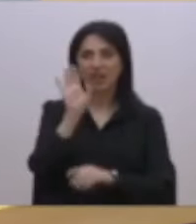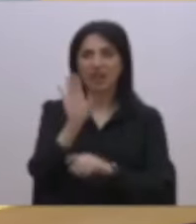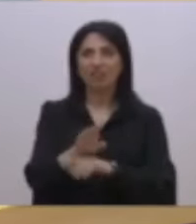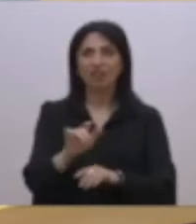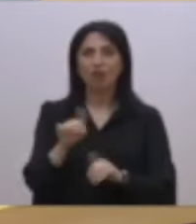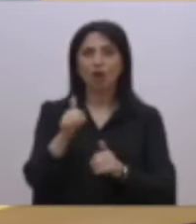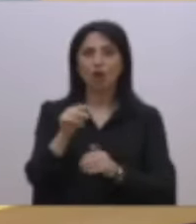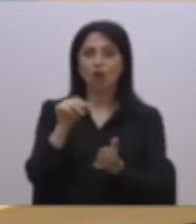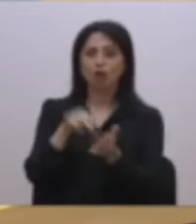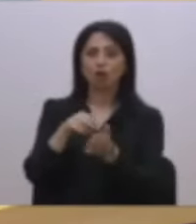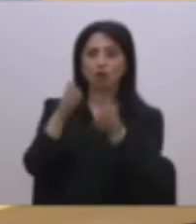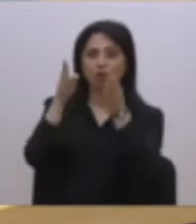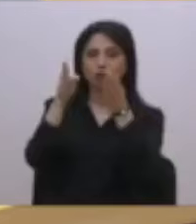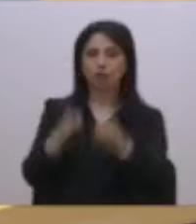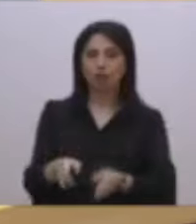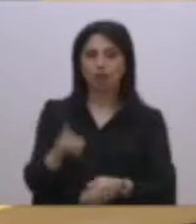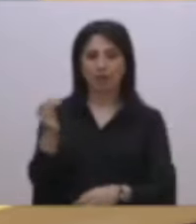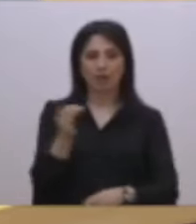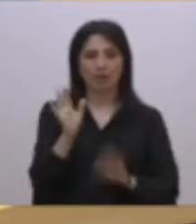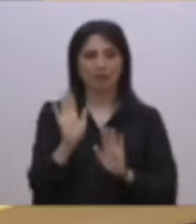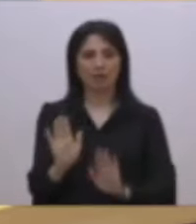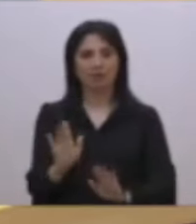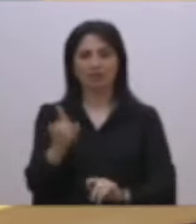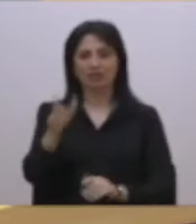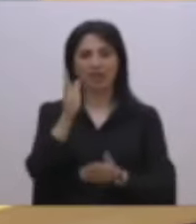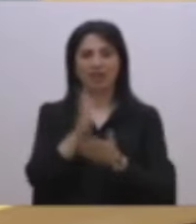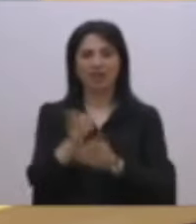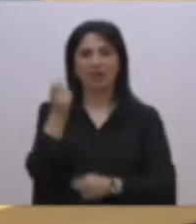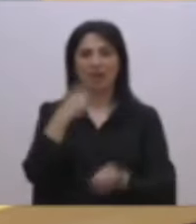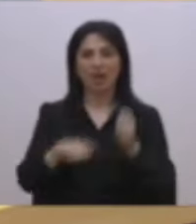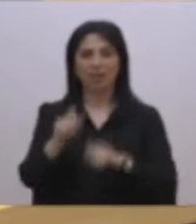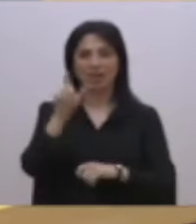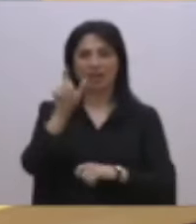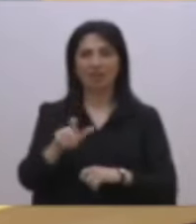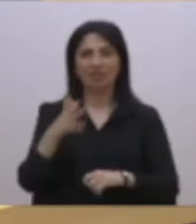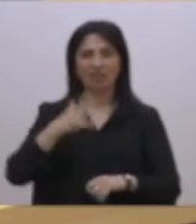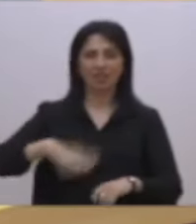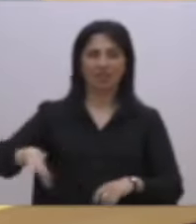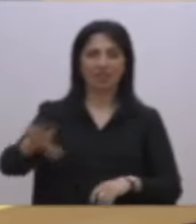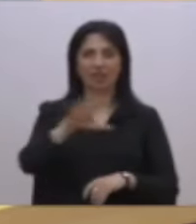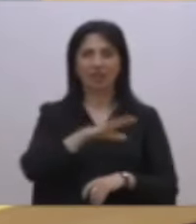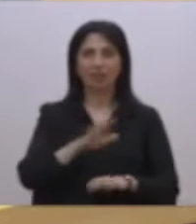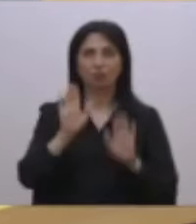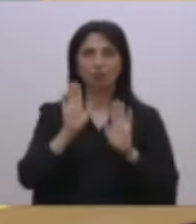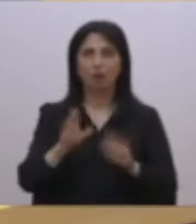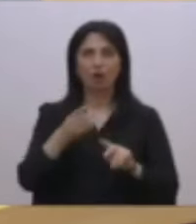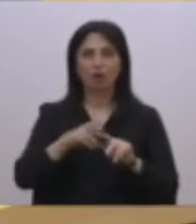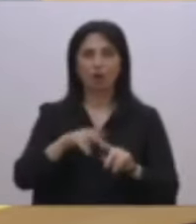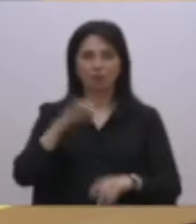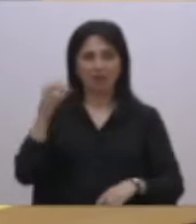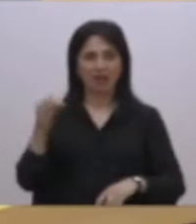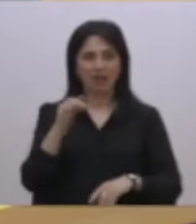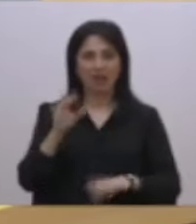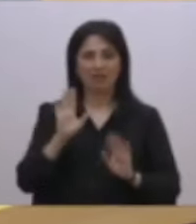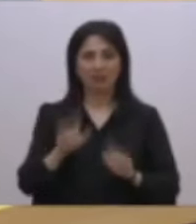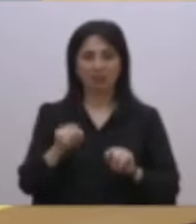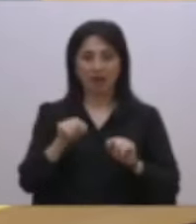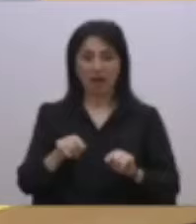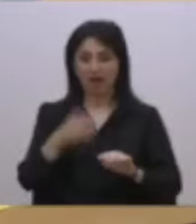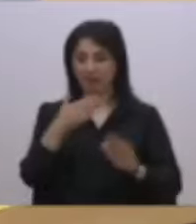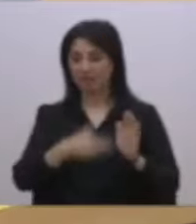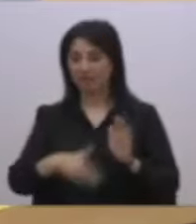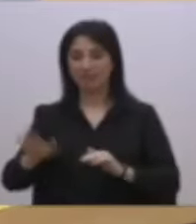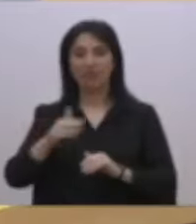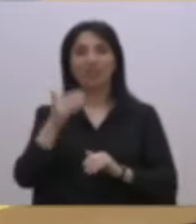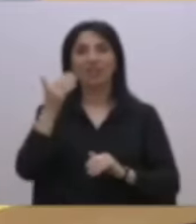როგორ შეგაფასებთ, ეგ გაინტერესებთ. თქვენ ხართ გამყიდველები ქვეყნის და მხოლოდ ის გაინტერესებთ, რომ აქედა რო